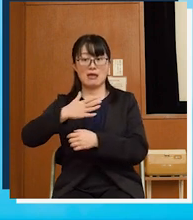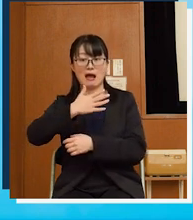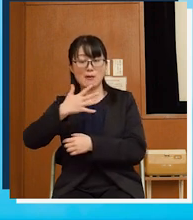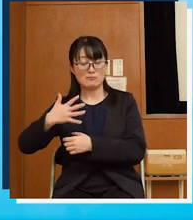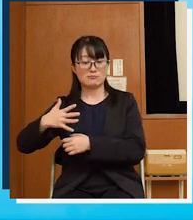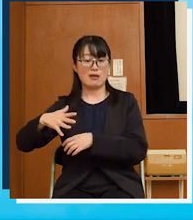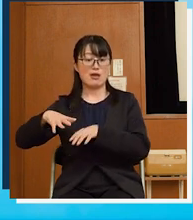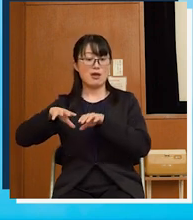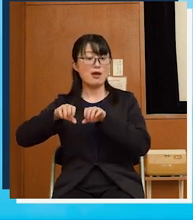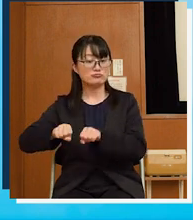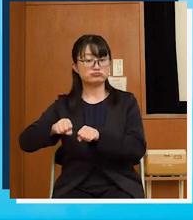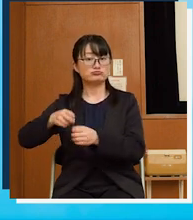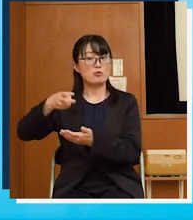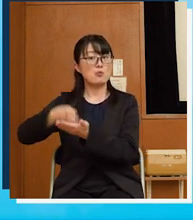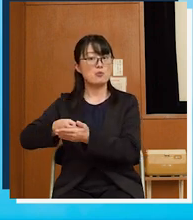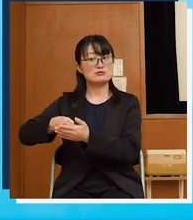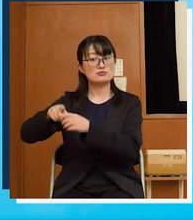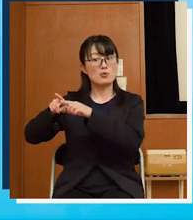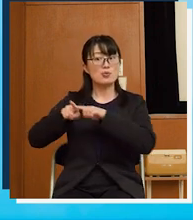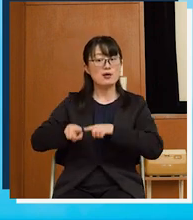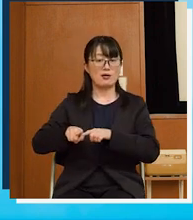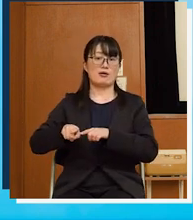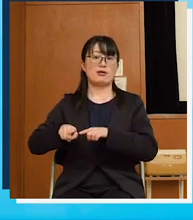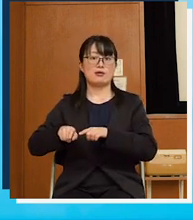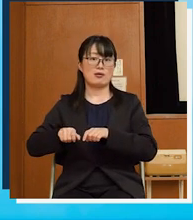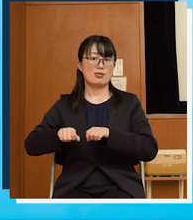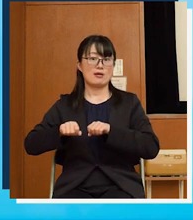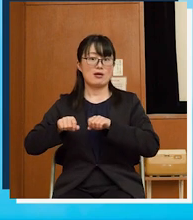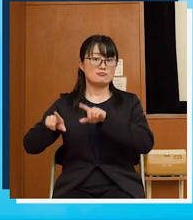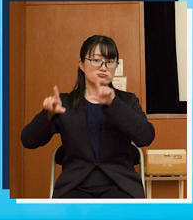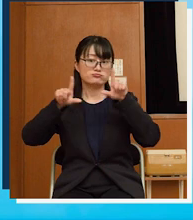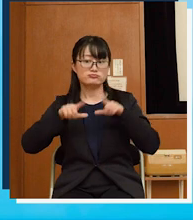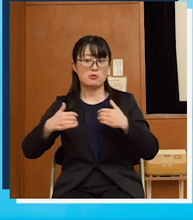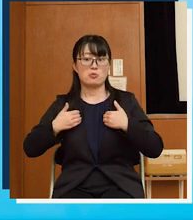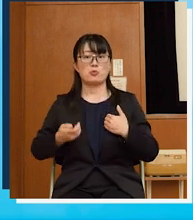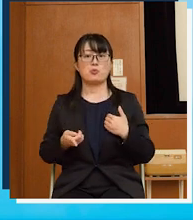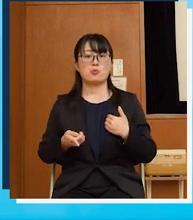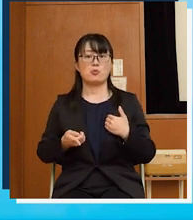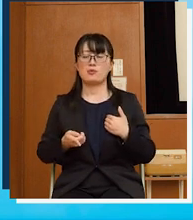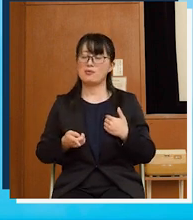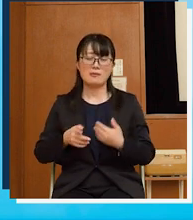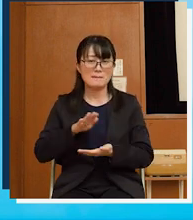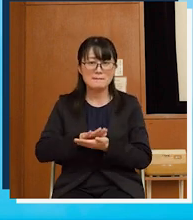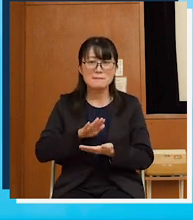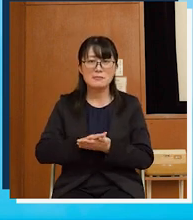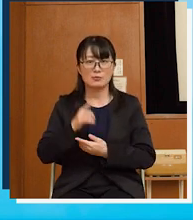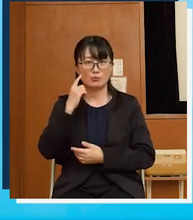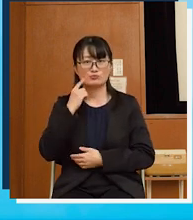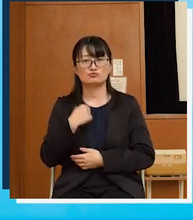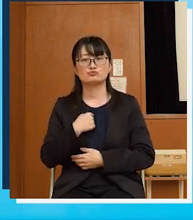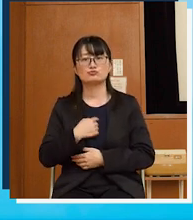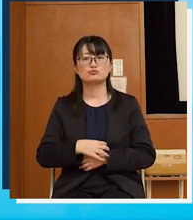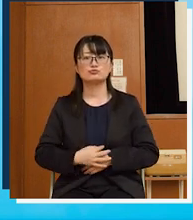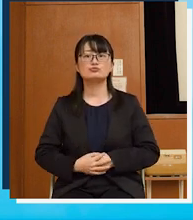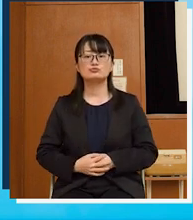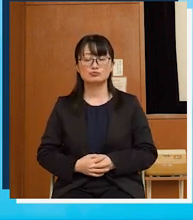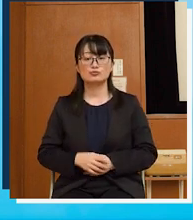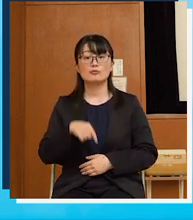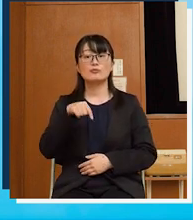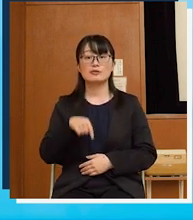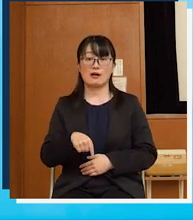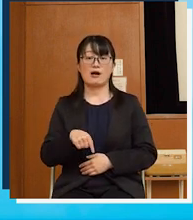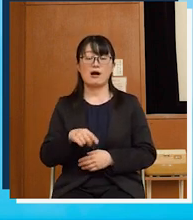てしまったとこんな皮肉の話はないわけですそうした中の